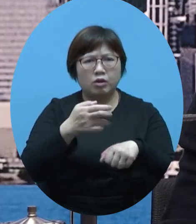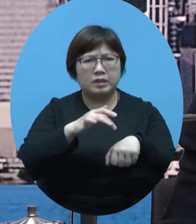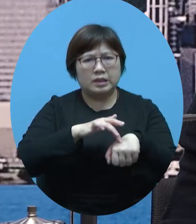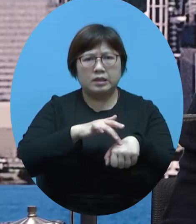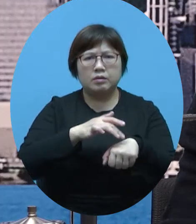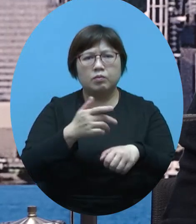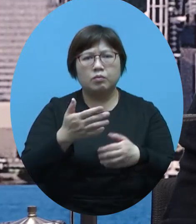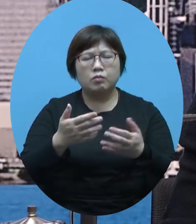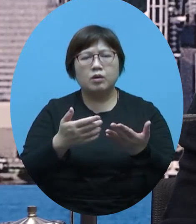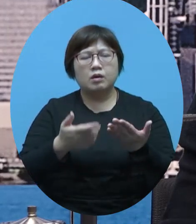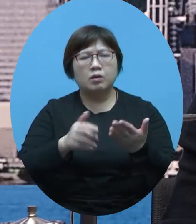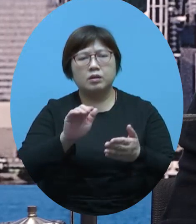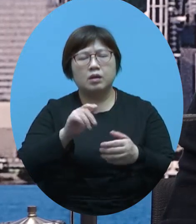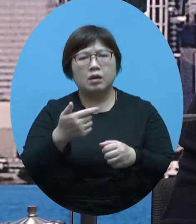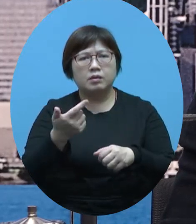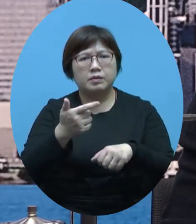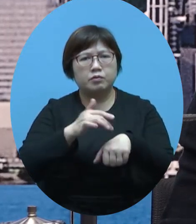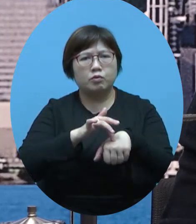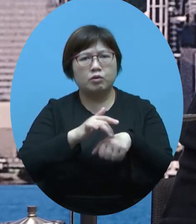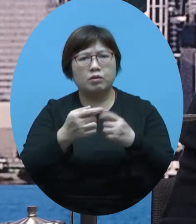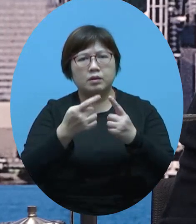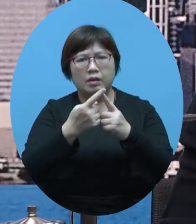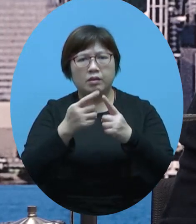可以係密切接觸者咯。